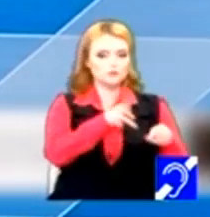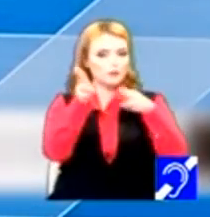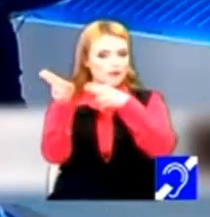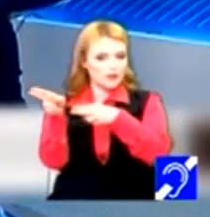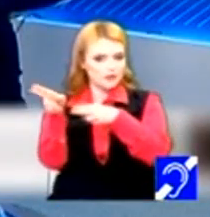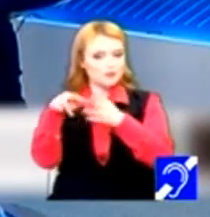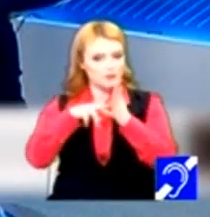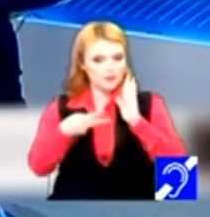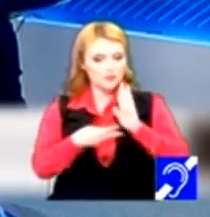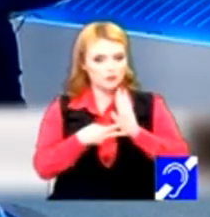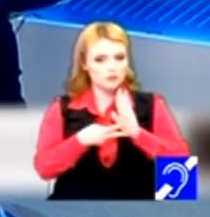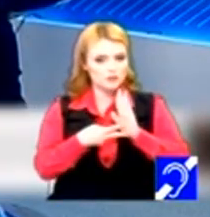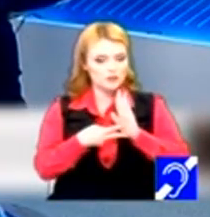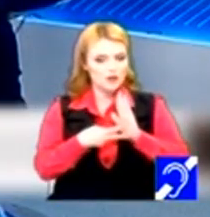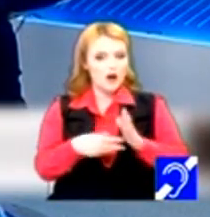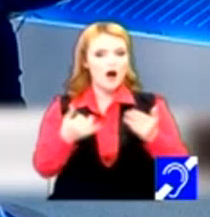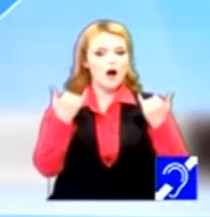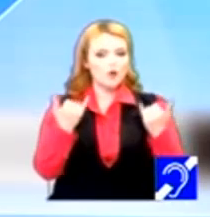noștri? Acum suntem